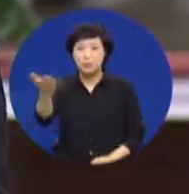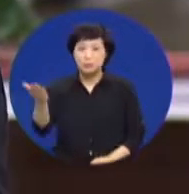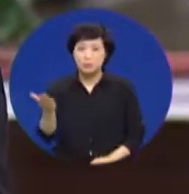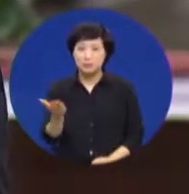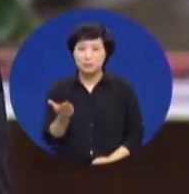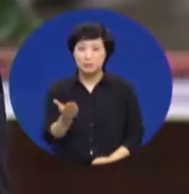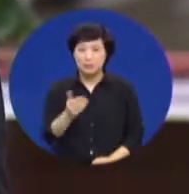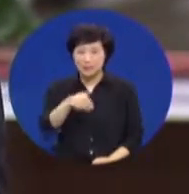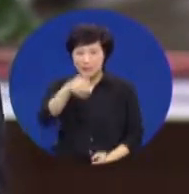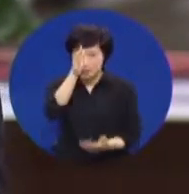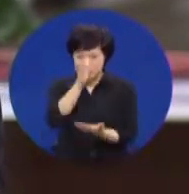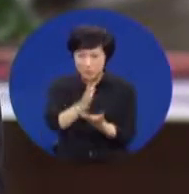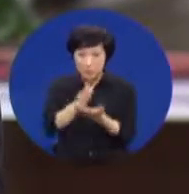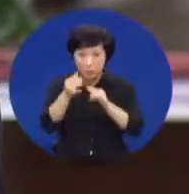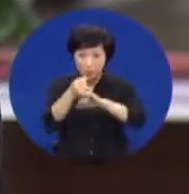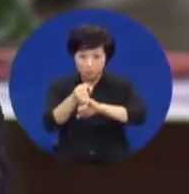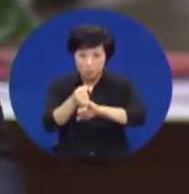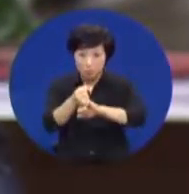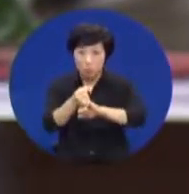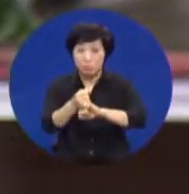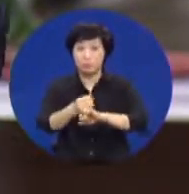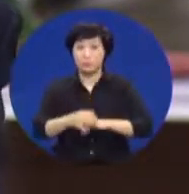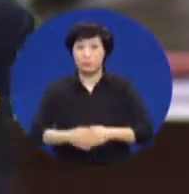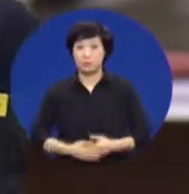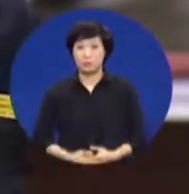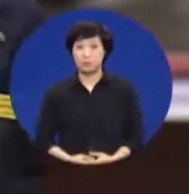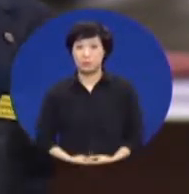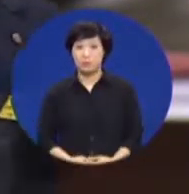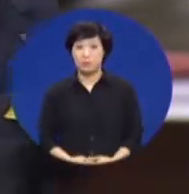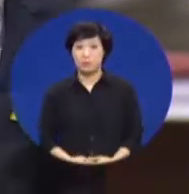절대 너희는 가서는 안 된다.